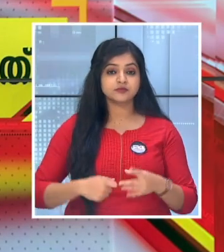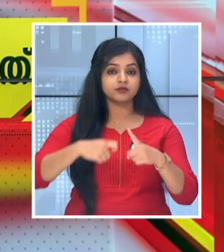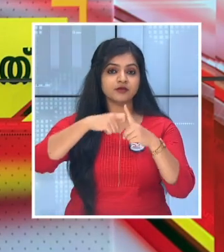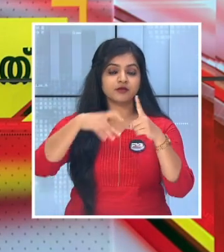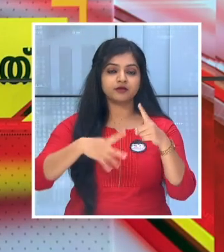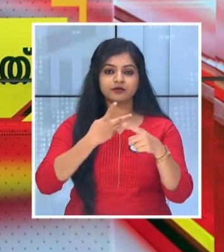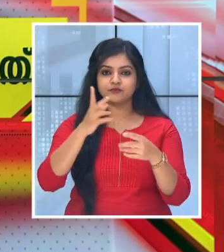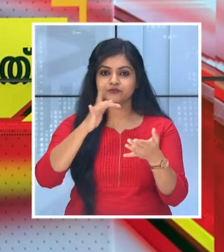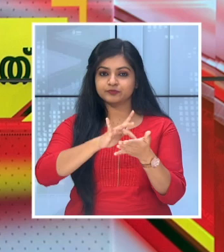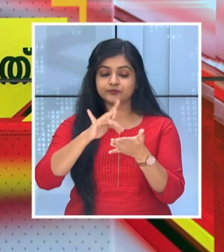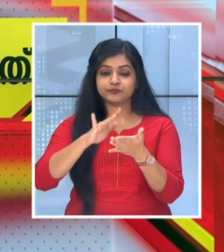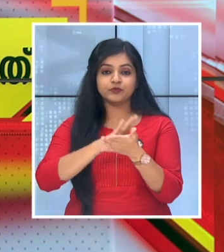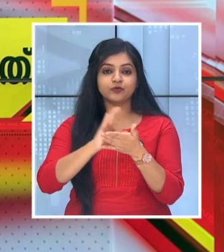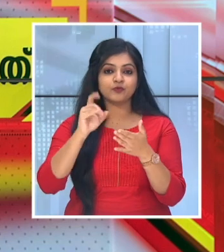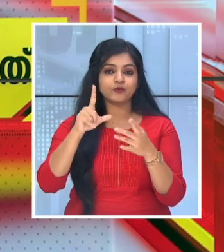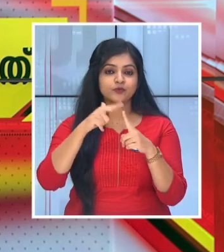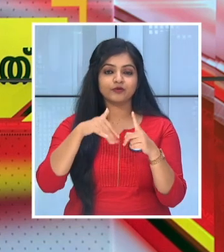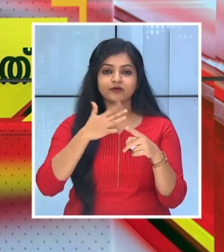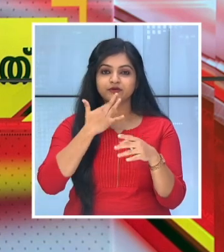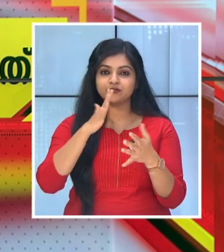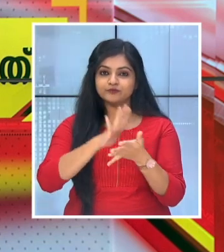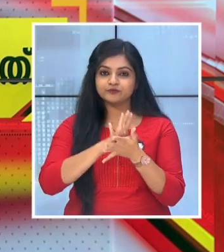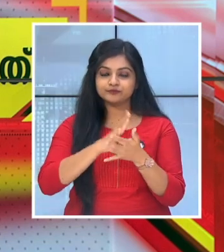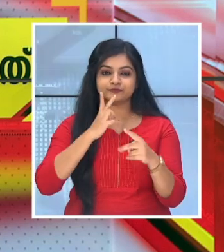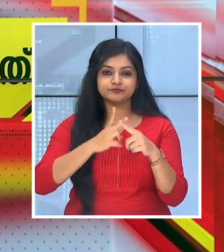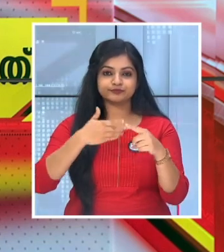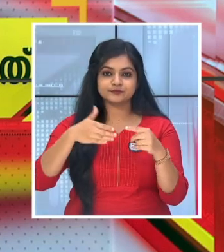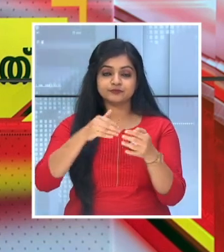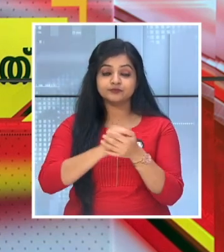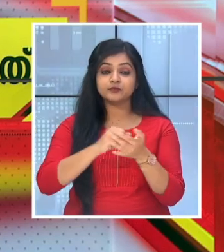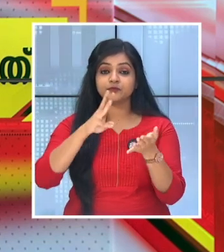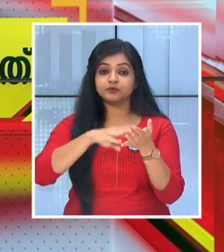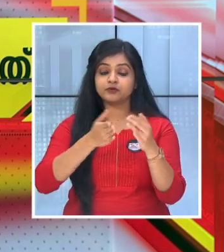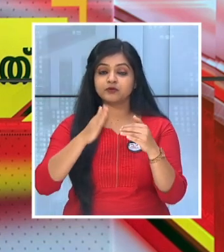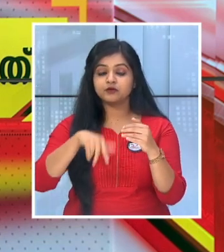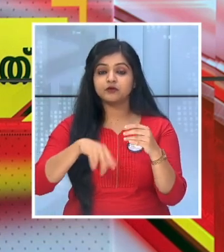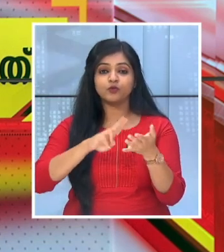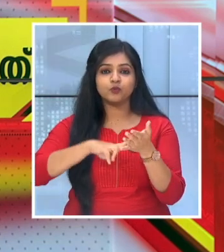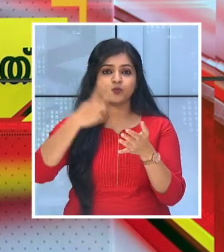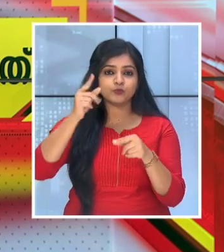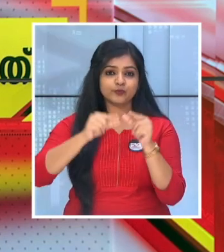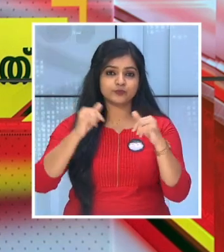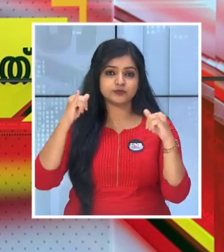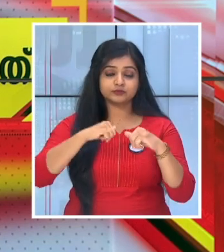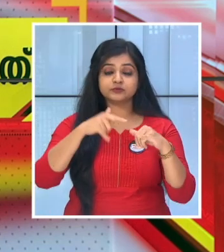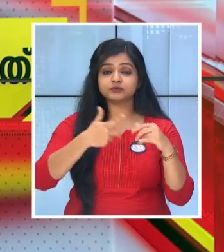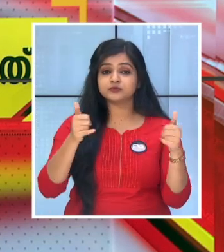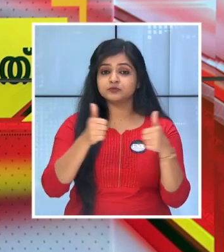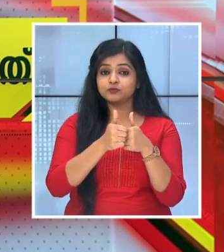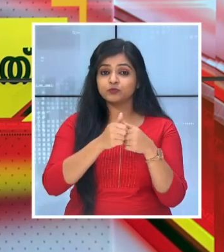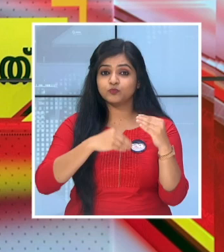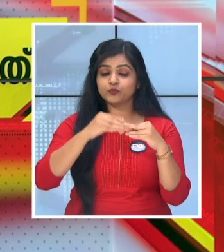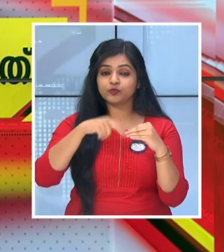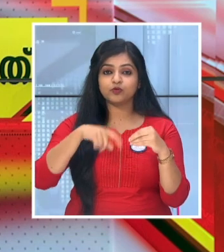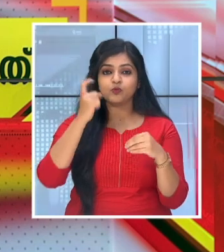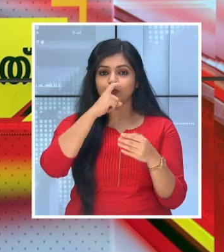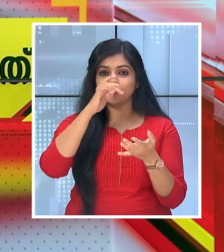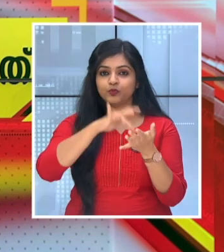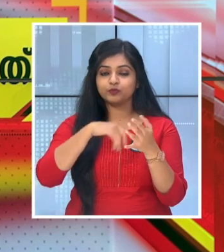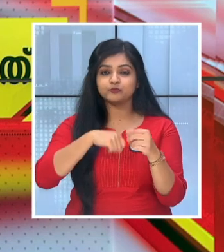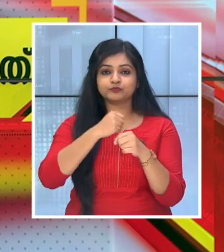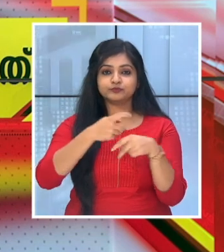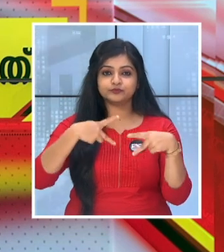സംസ്ഥാനത്ത് വിവിധയിടങ്ങളിൽ ഹോളി ആഘോഷം പുരോഗമിക്കുകയാണ്. മട്ടാഞ്ചേരിക്ക് പുറമെ ഉത്തരേന്ത്യക്കാർ തിങ്ങിപ്പാർക്കുന്നിടമാണ് കോഴിക്കോട് ഗുജറാത്തി സ്ട്രീറ്റ്. ഇന്നലെ